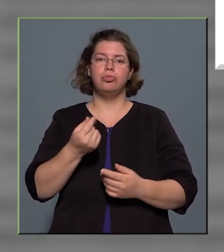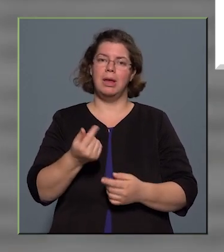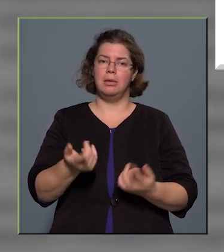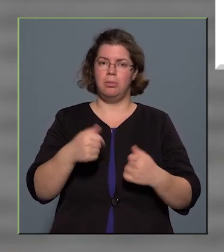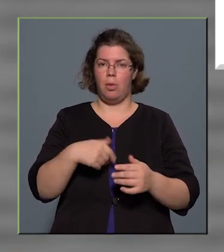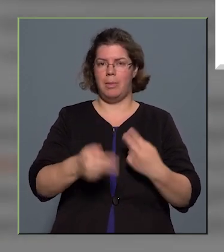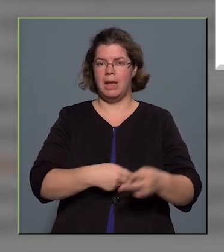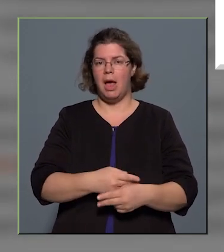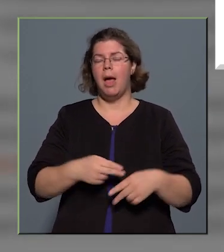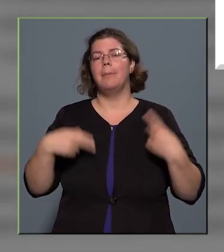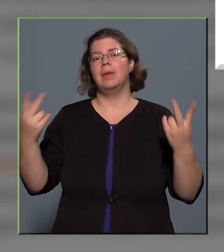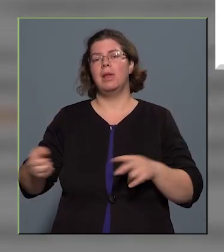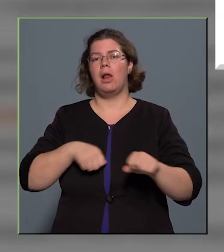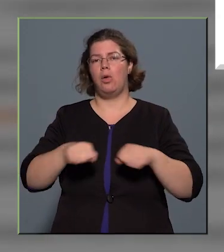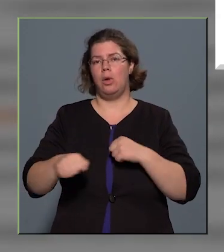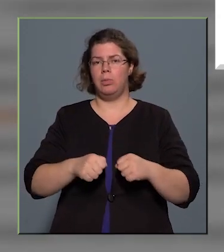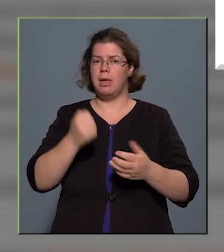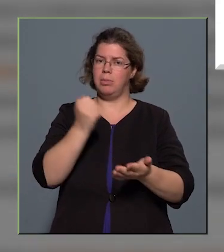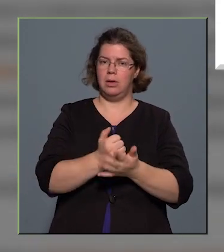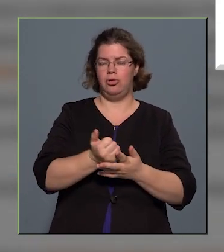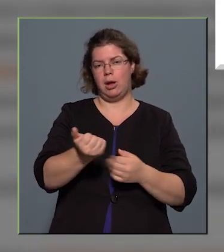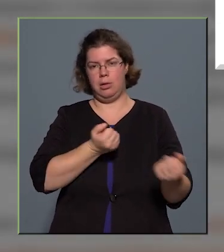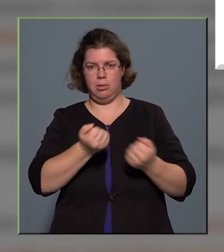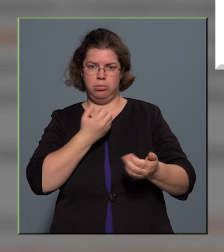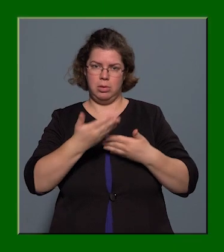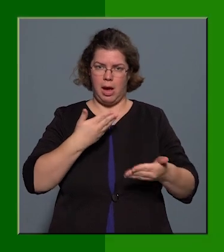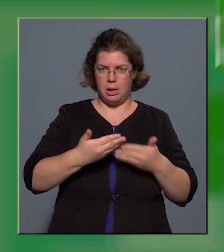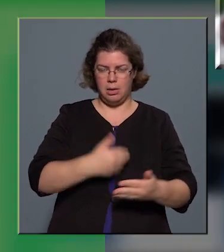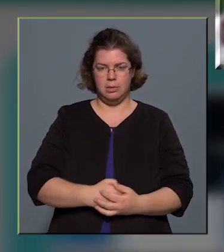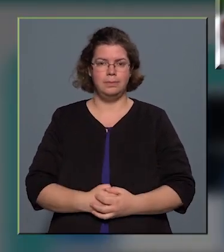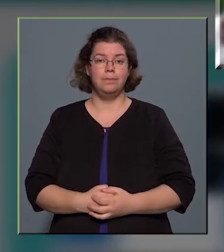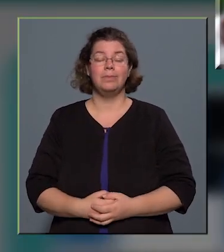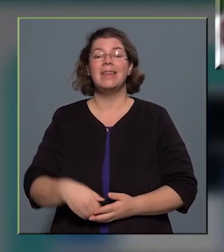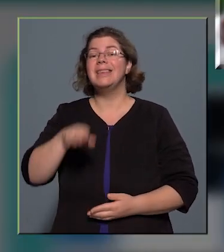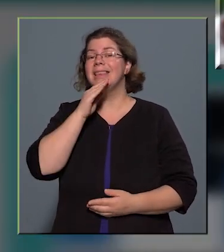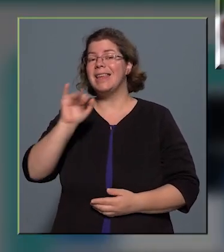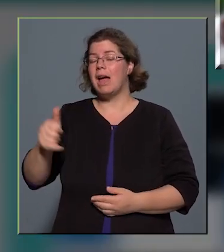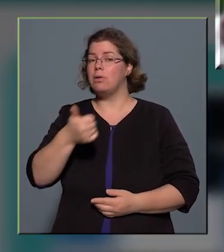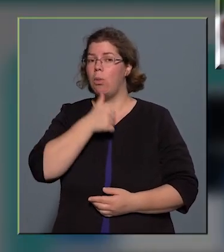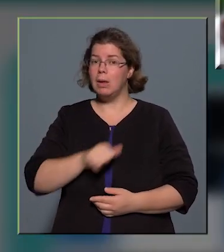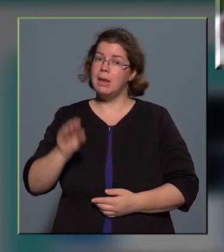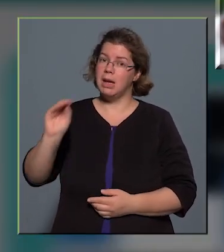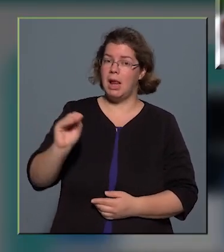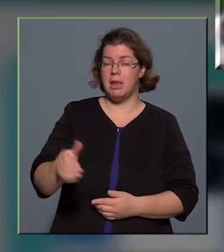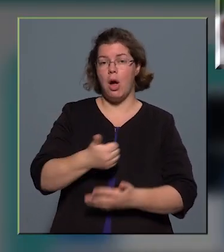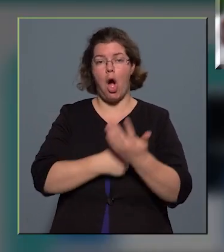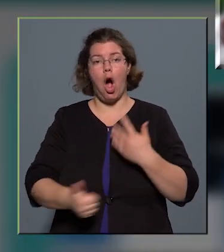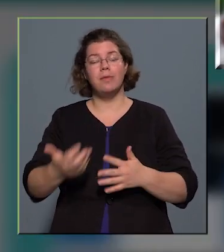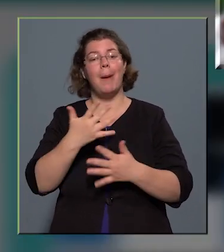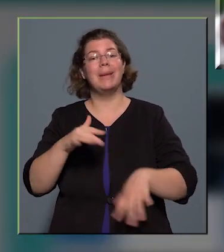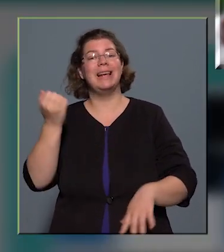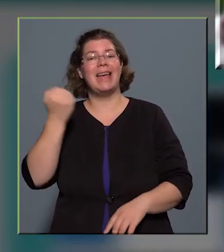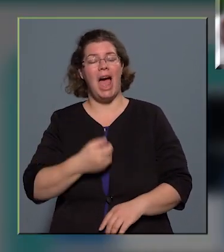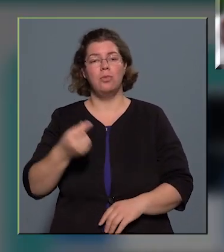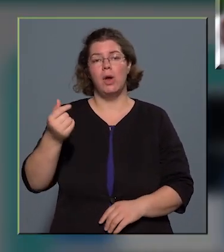kormány lefolytatja a bizottsággal a szükséges tárgyalásokat. Szijjártó Péter jelezte, hogy 60 milliárd forintos